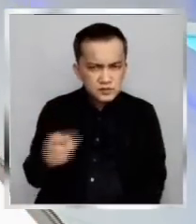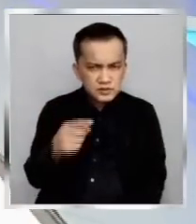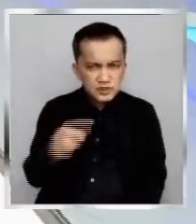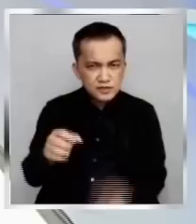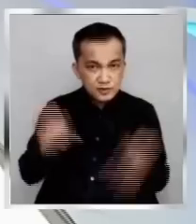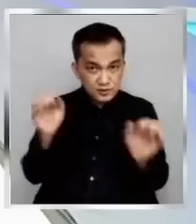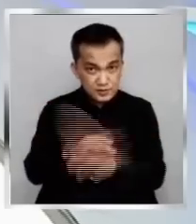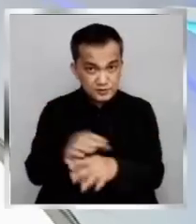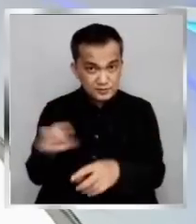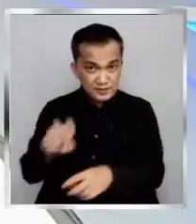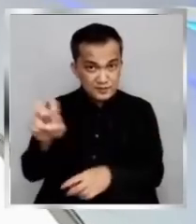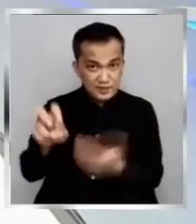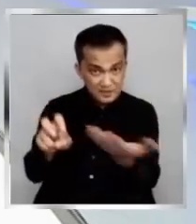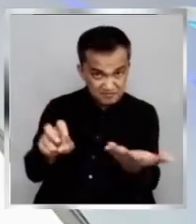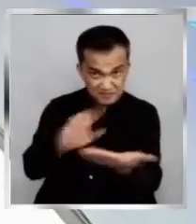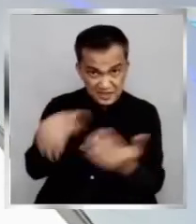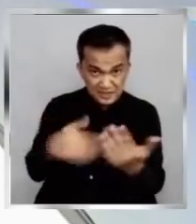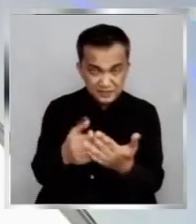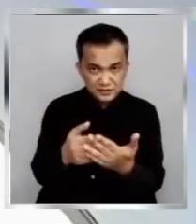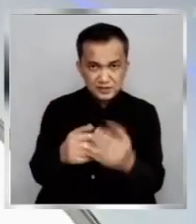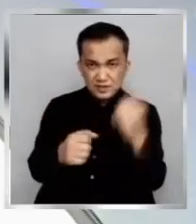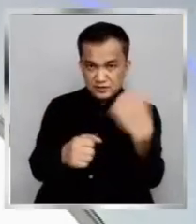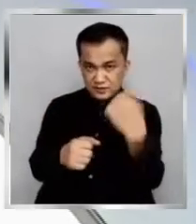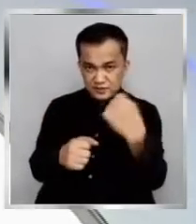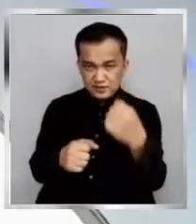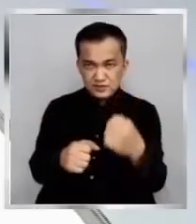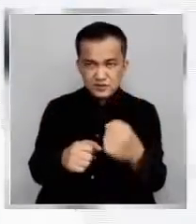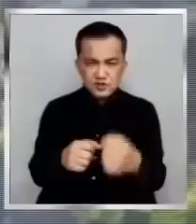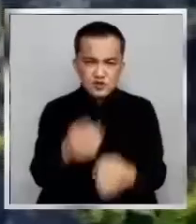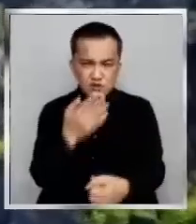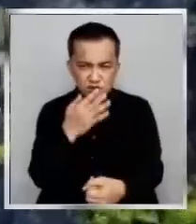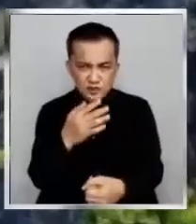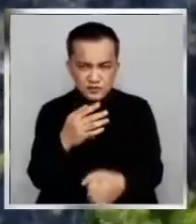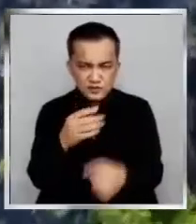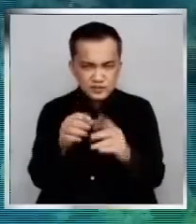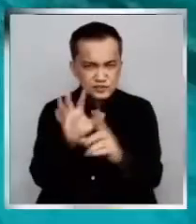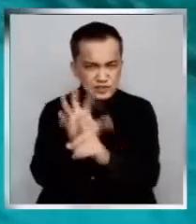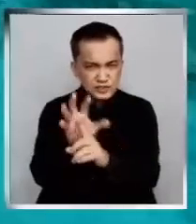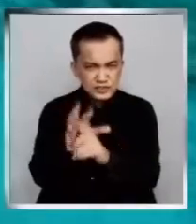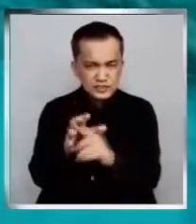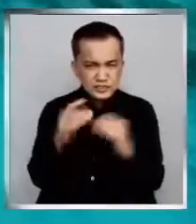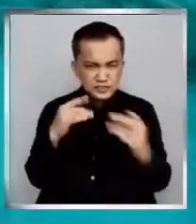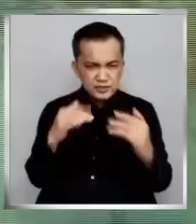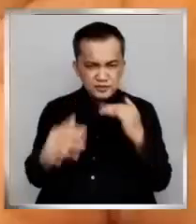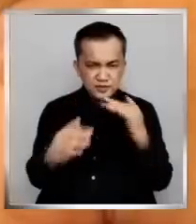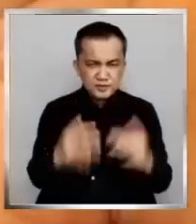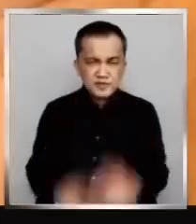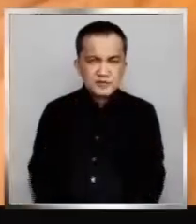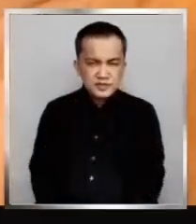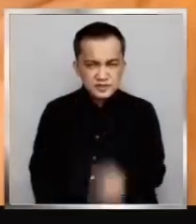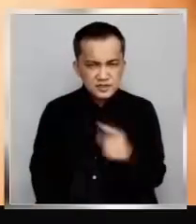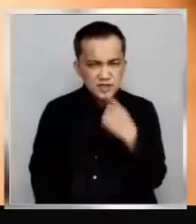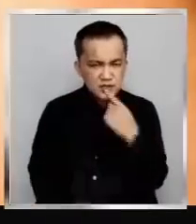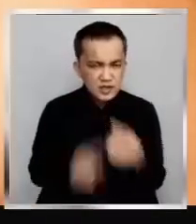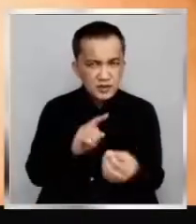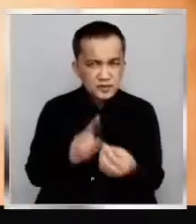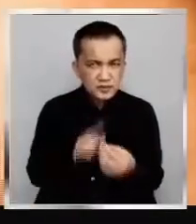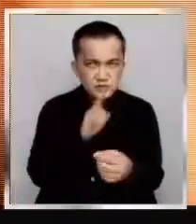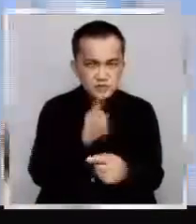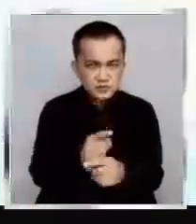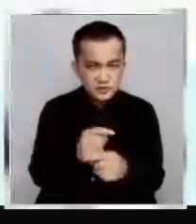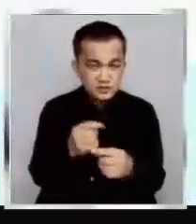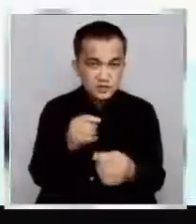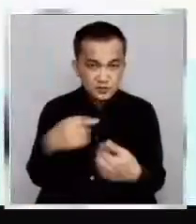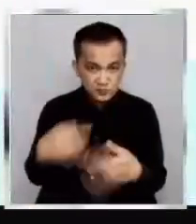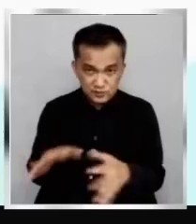travel na ba lahat? Kung oo, kulayan mo na ang trending na mapang ito. Kung hindi drawing ang inyong mga travel plans, tiyak na kulayan mo na rin ang mapang